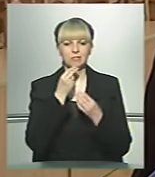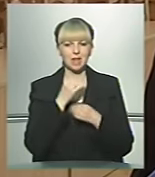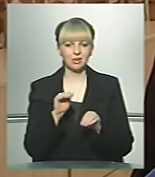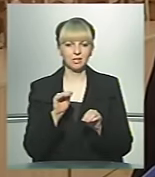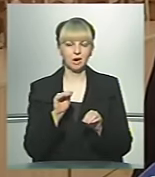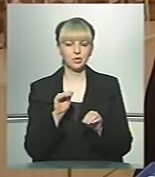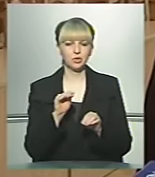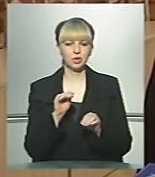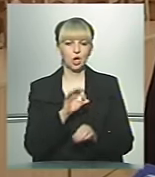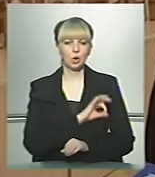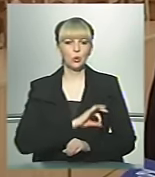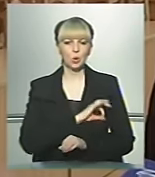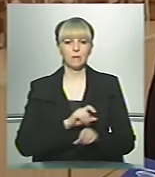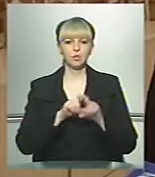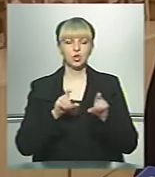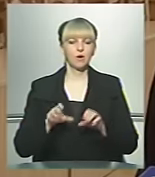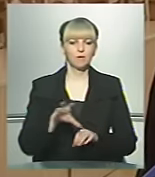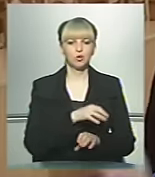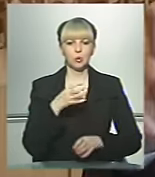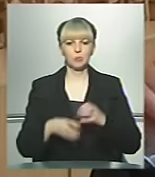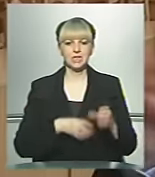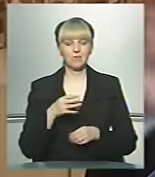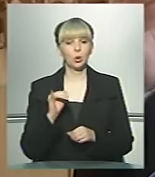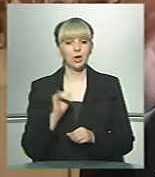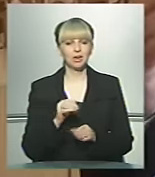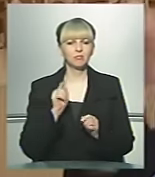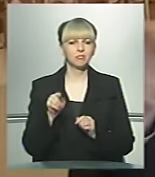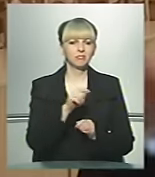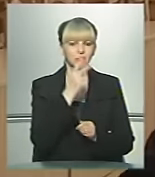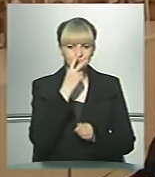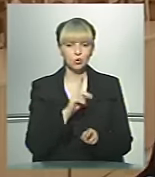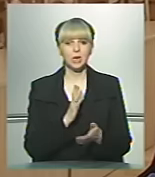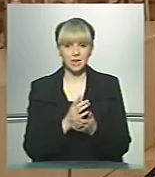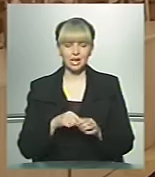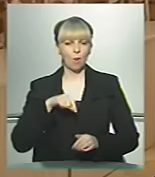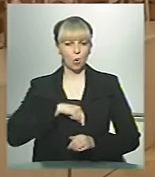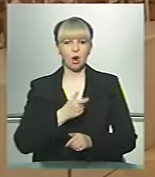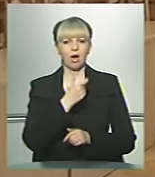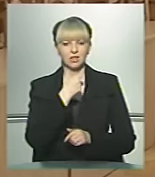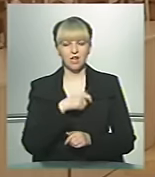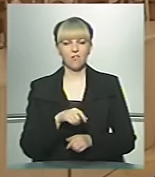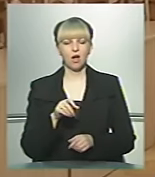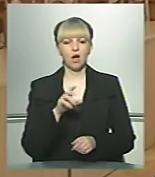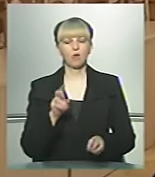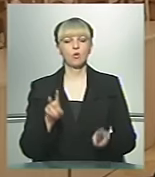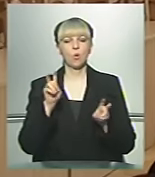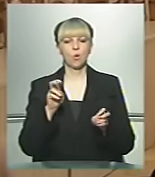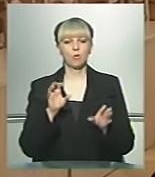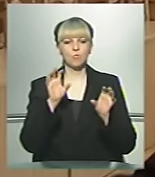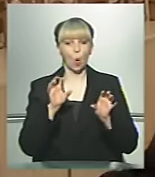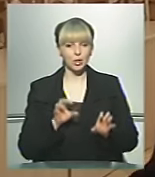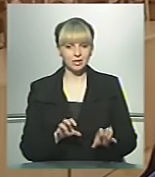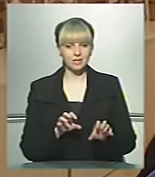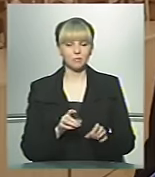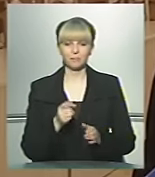найкращих юридичних шкіл усього світу. І кругом побачили, що є такі морально-етичні кодекси. І